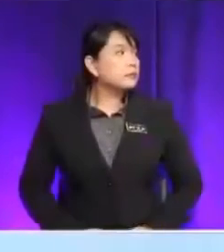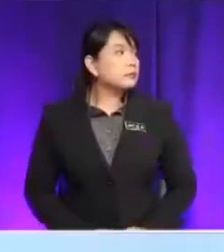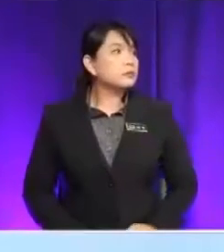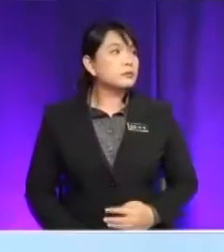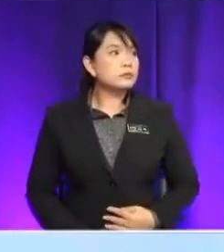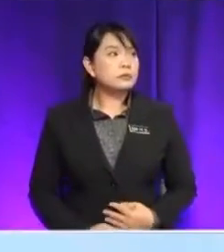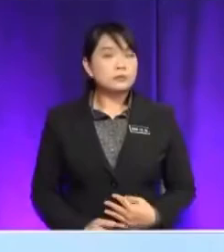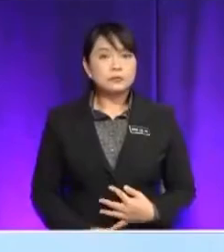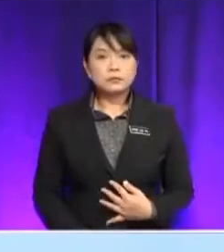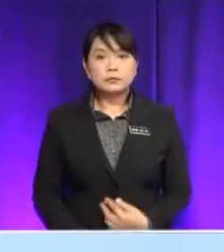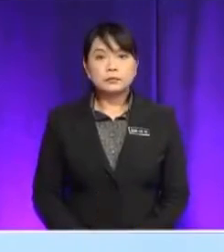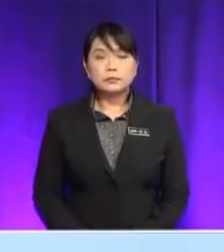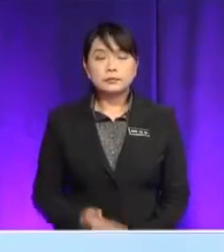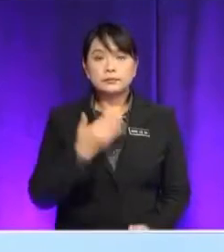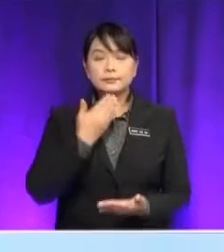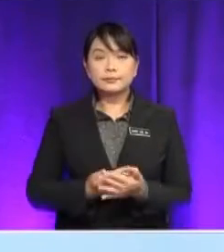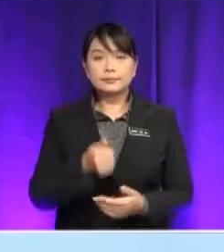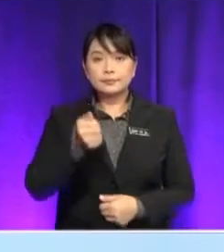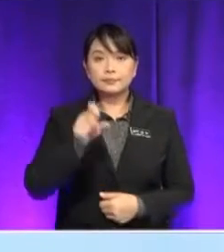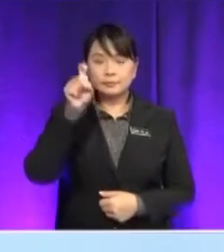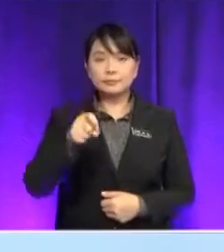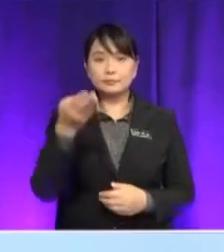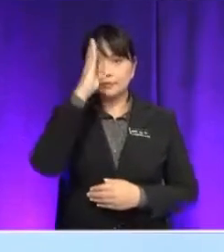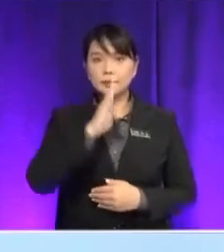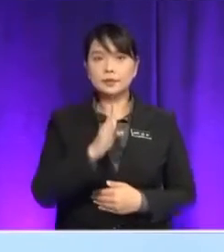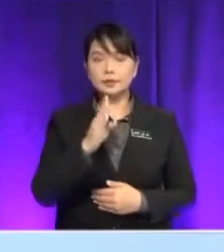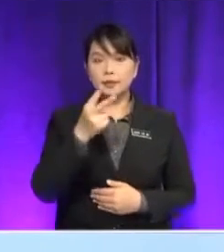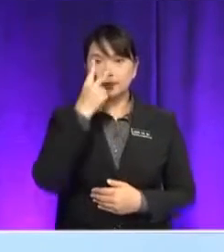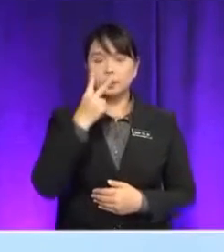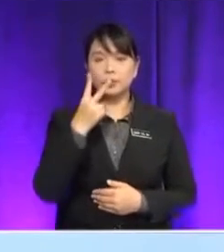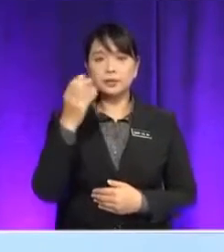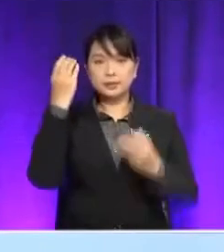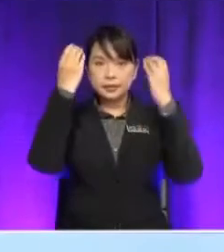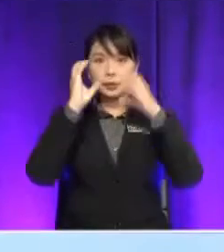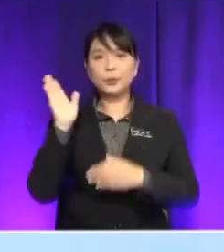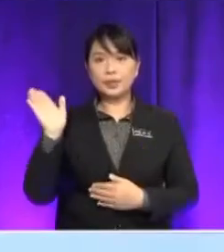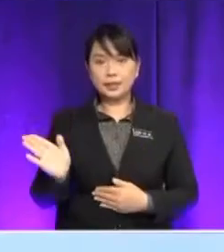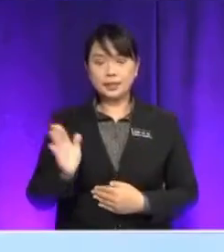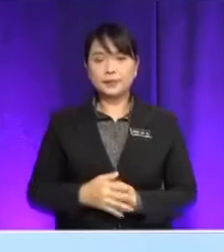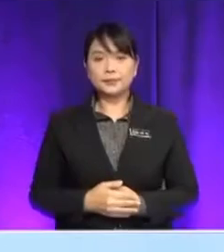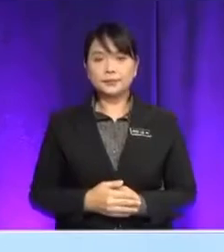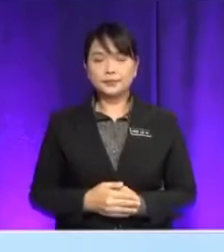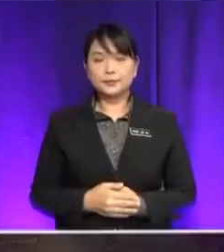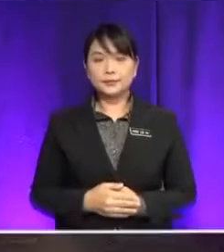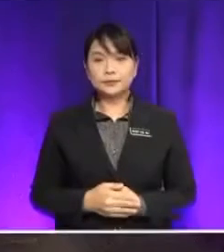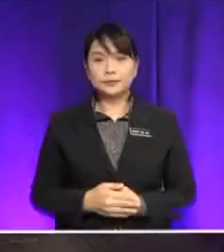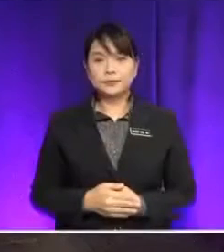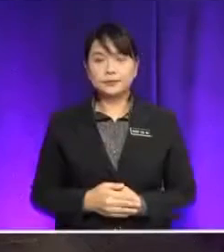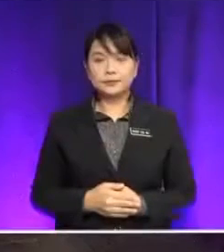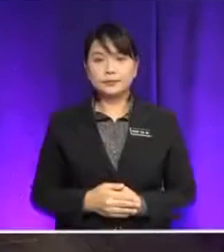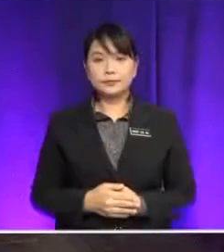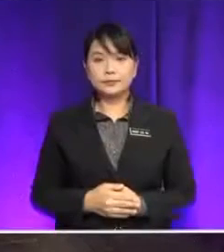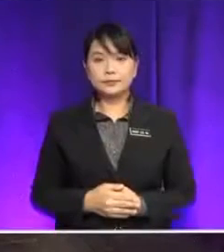bye saya masih ada Bunda lihat profil guru hari ini inilah Dia C gorostiza kita smecon cego alaikum